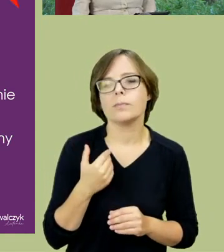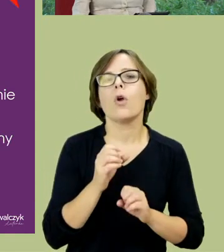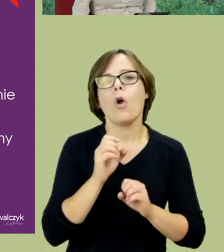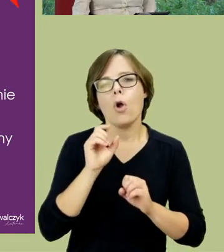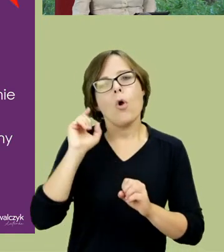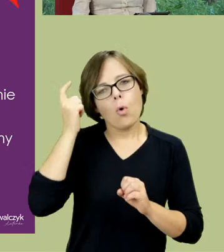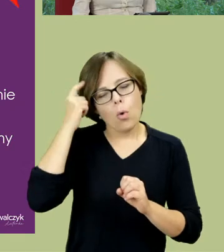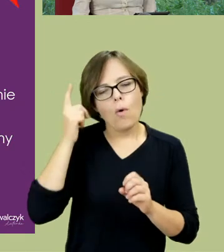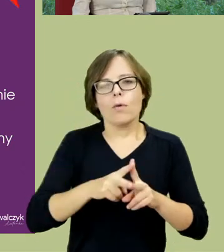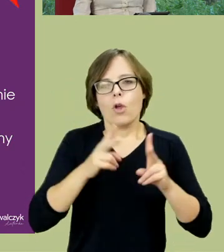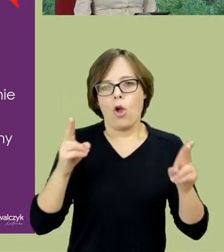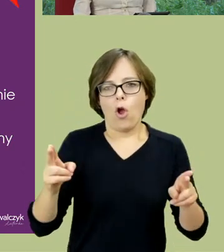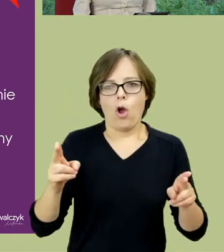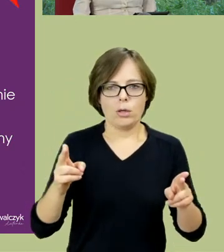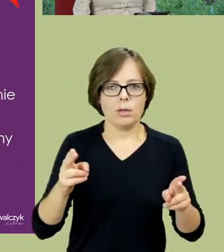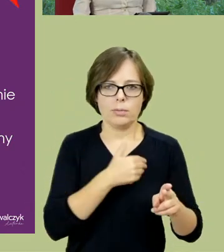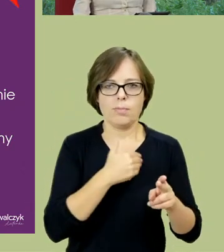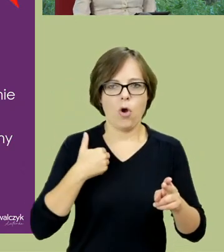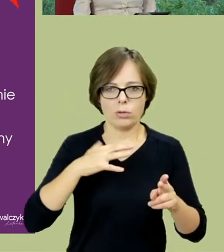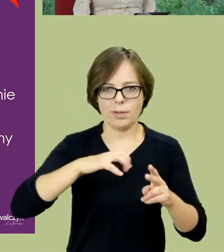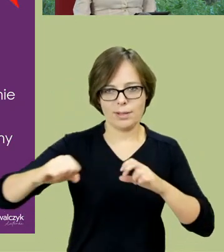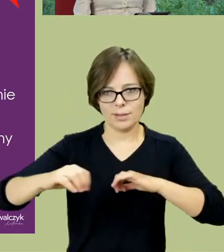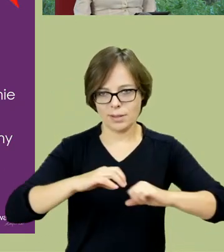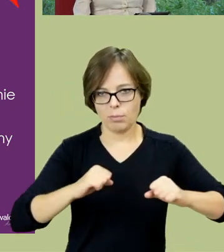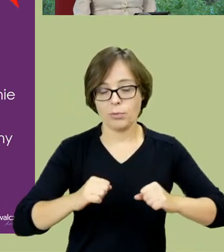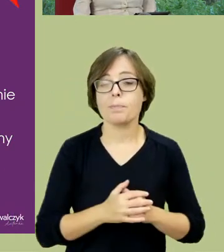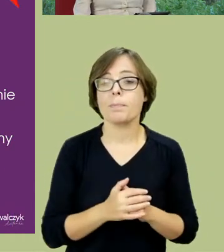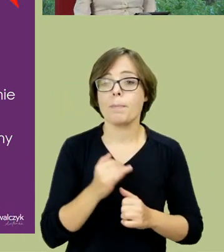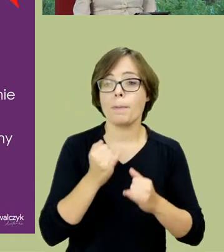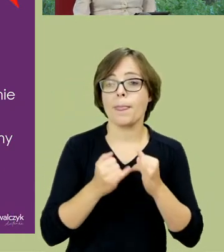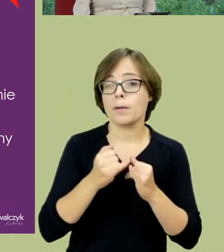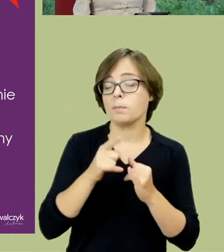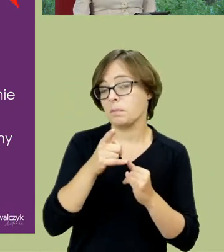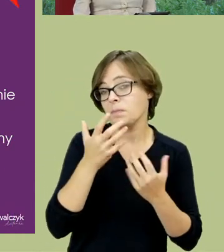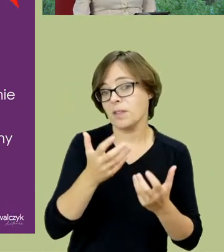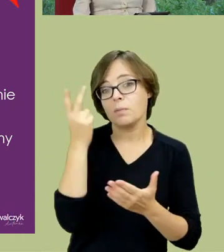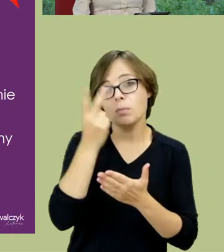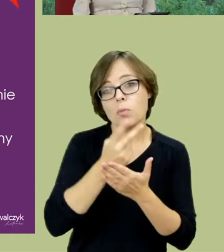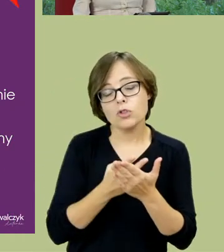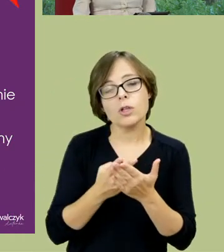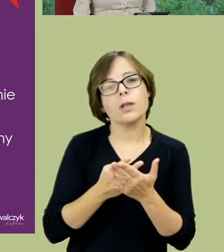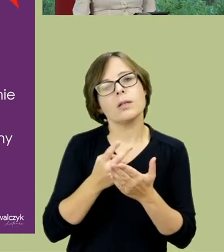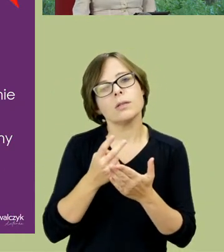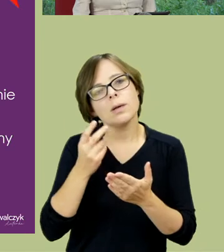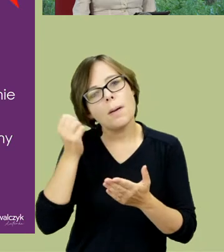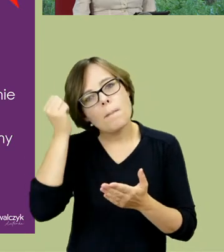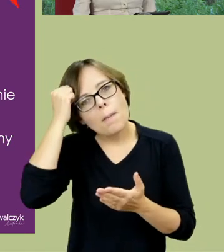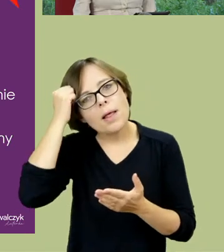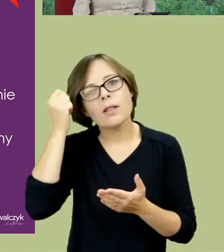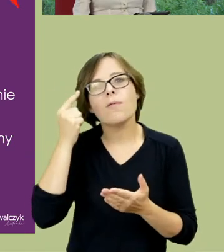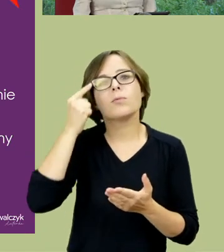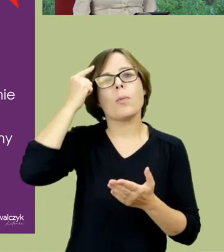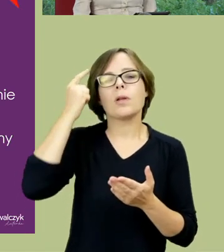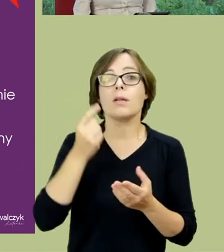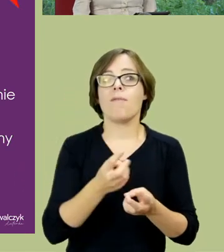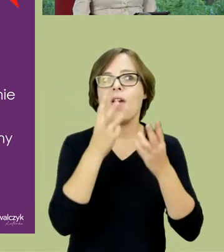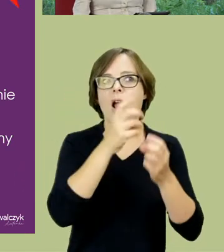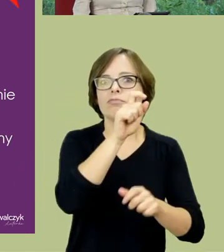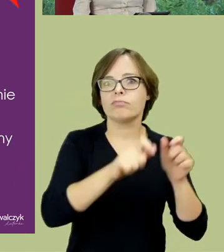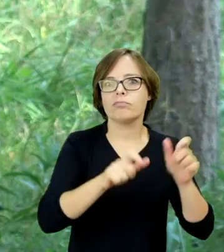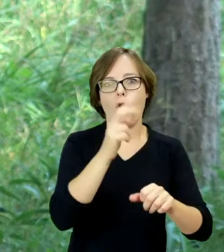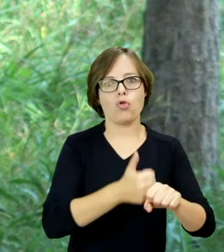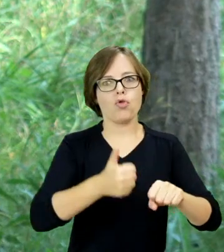zaborów. I jeśli poczyta się pamiętniki czy wspomnienia właściwie wszystkich najważniejszych przywódców i dowódców,